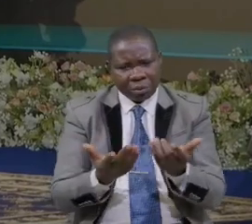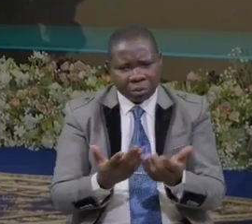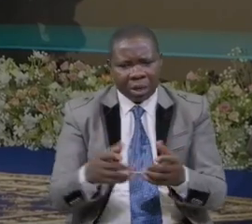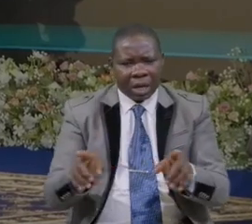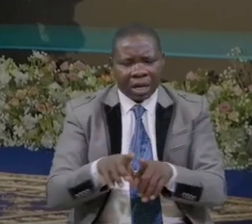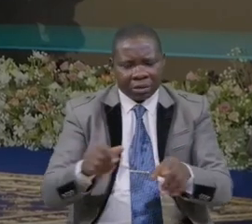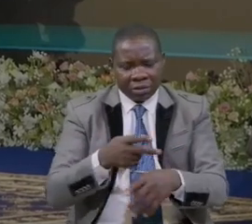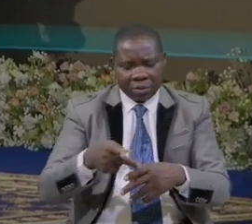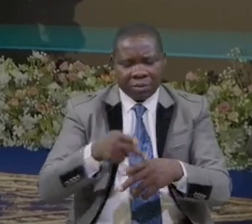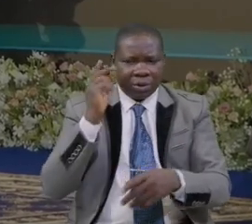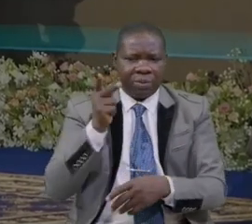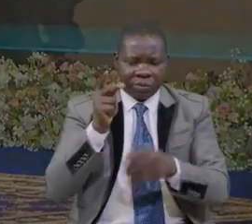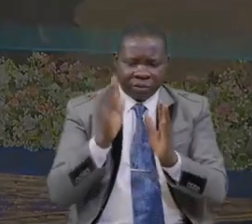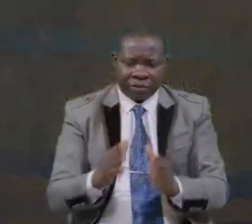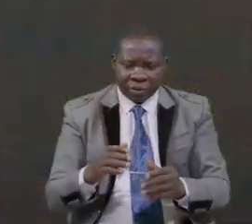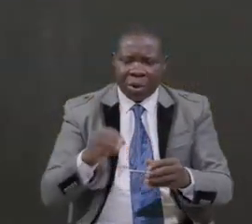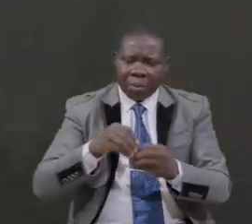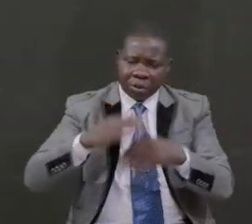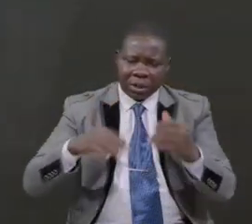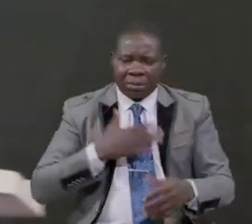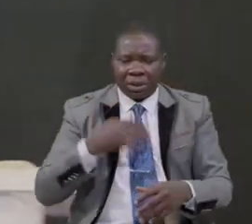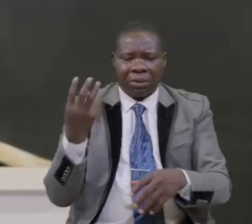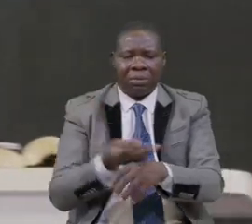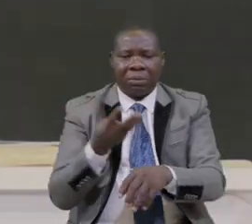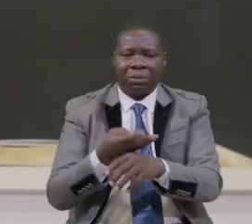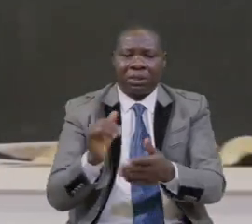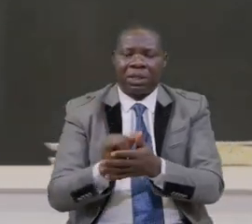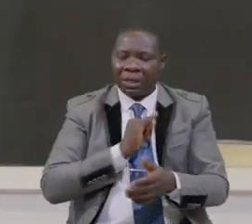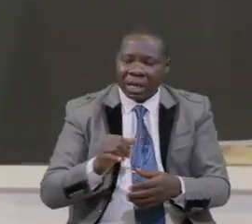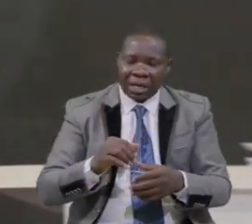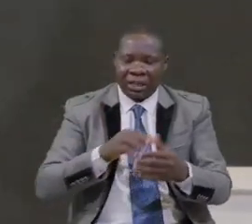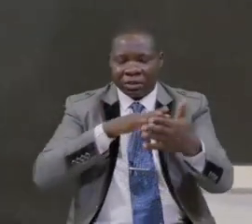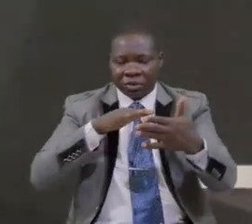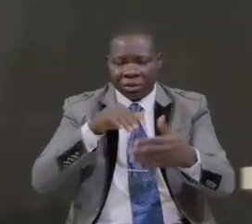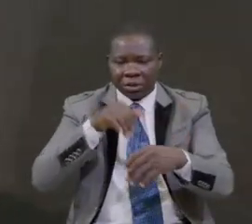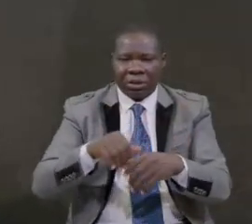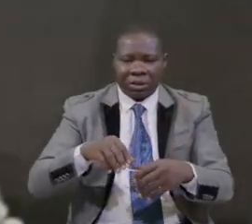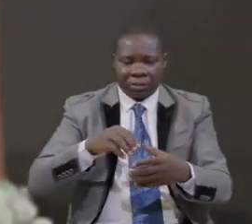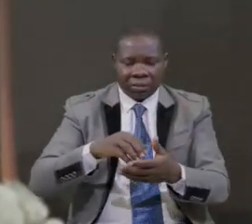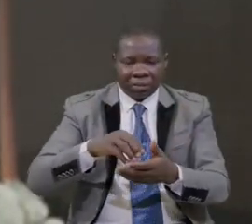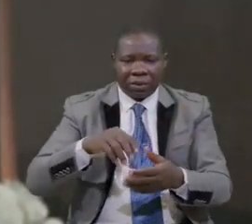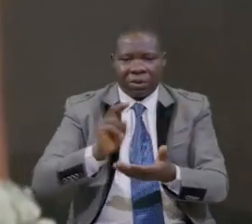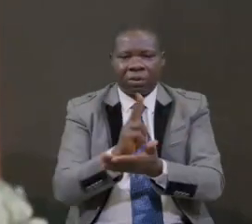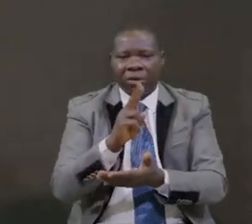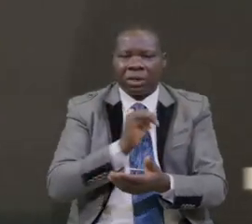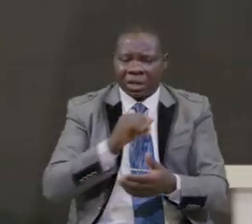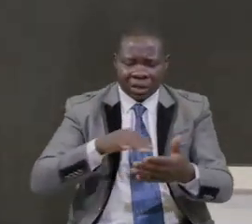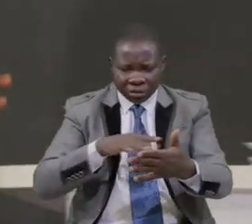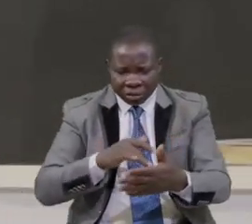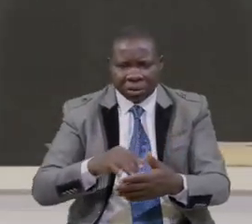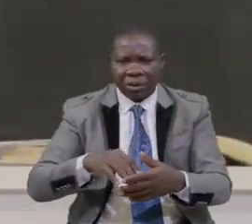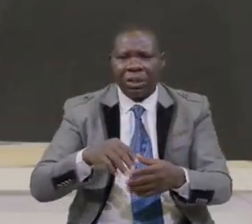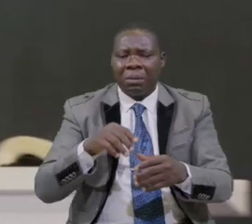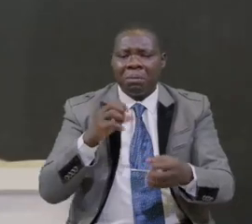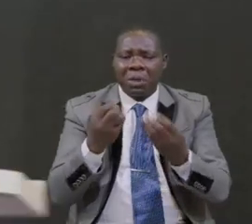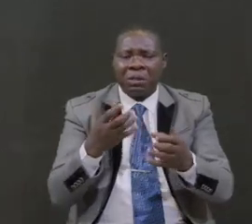que j'enseignais à l'université. J'ai étudié, J'ai étudié John Wesley, j'ai étudié Charles Finney, j'ai étudié Charles Tellborn,